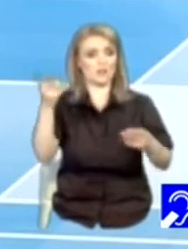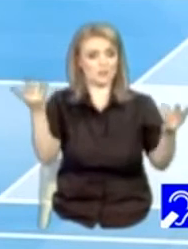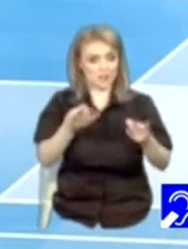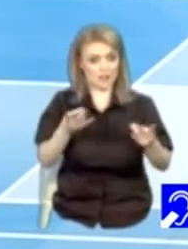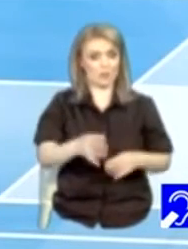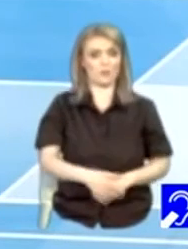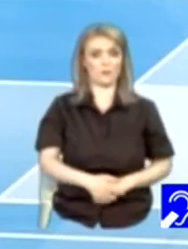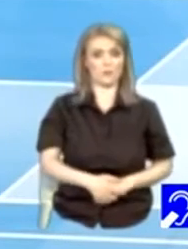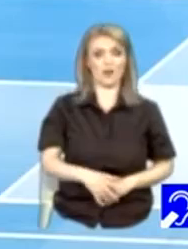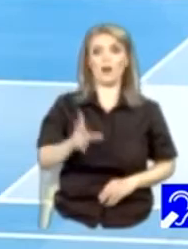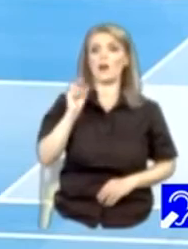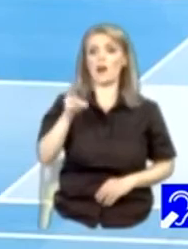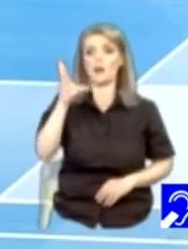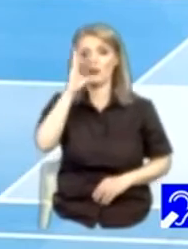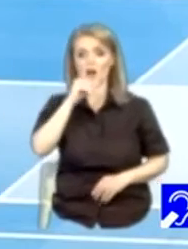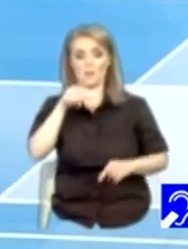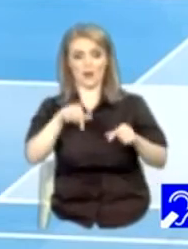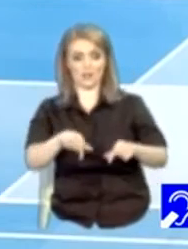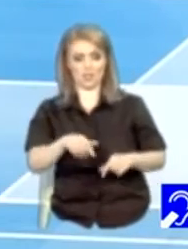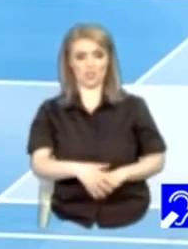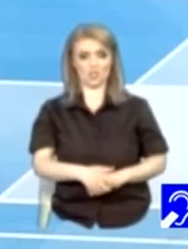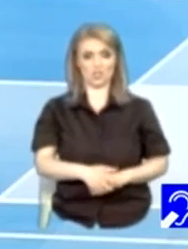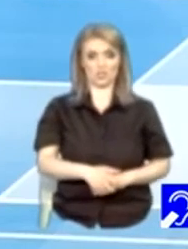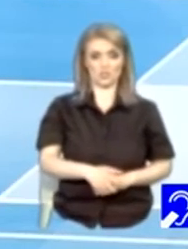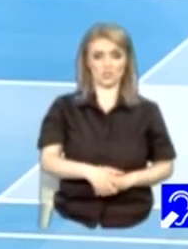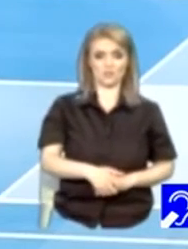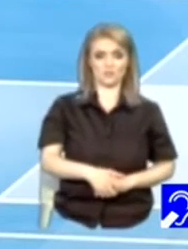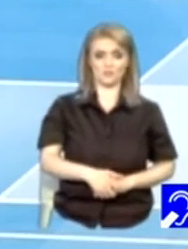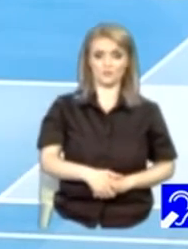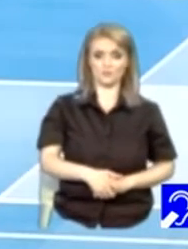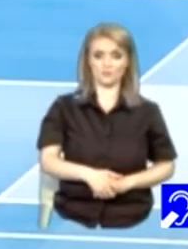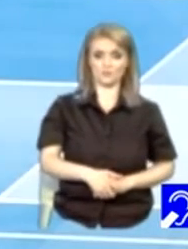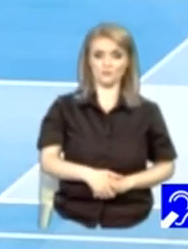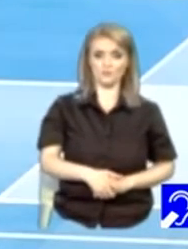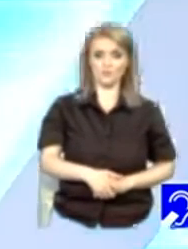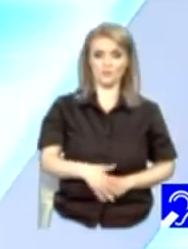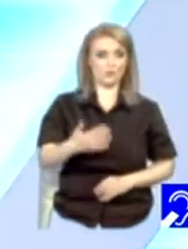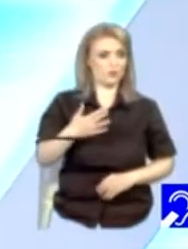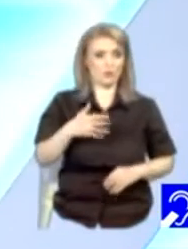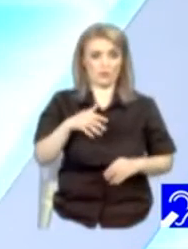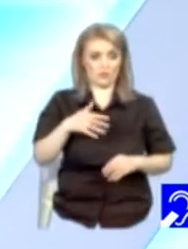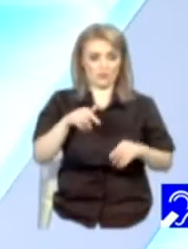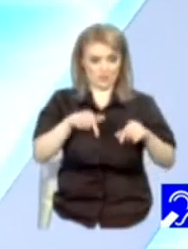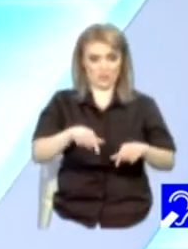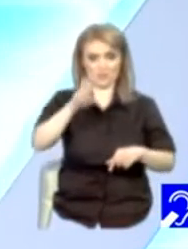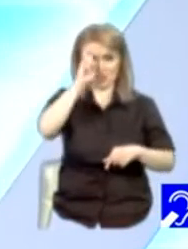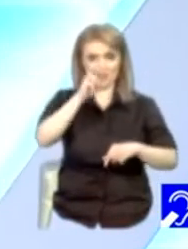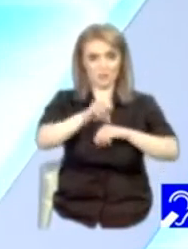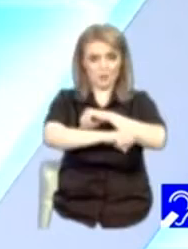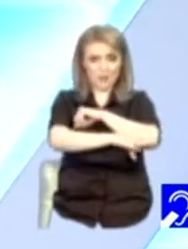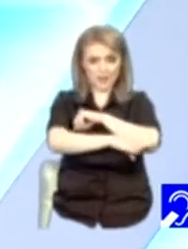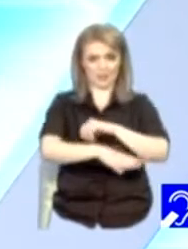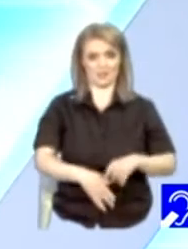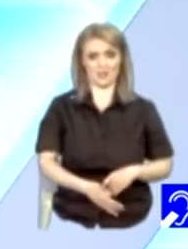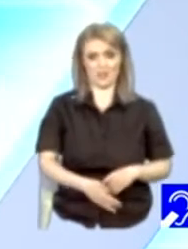Cum faceți lucrul ăsta în Republica Moldova? Nu e o țară prea săracă ca să-și pună astfel de probleme? Este o țară